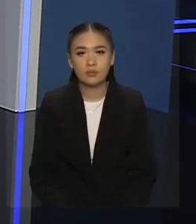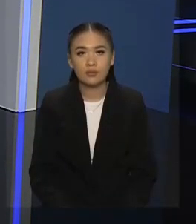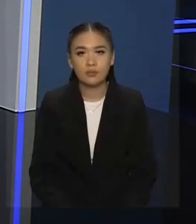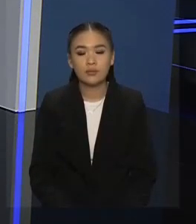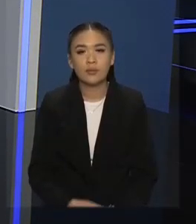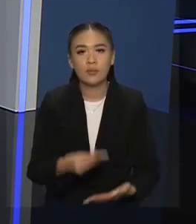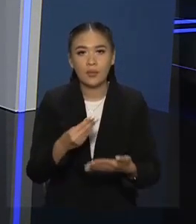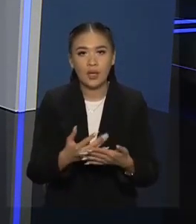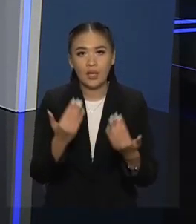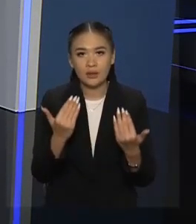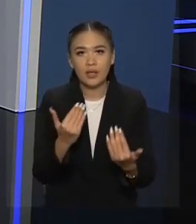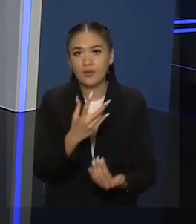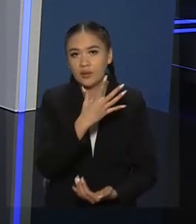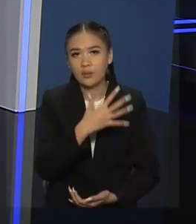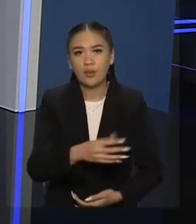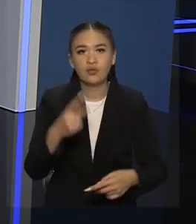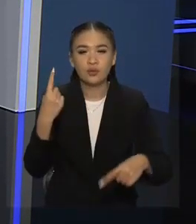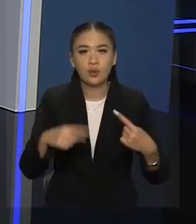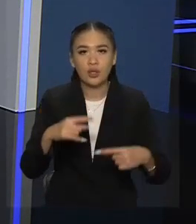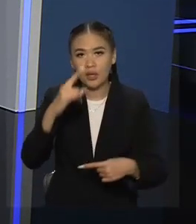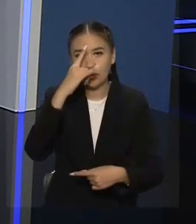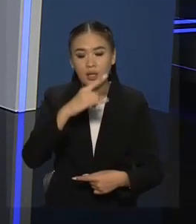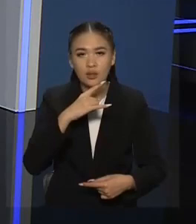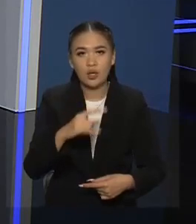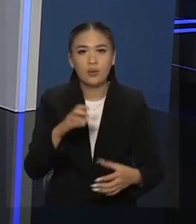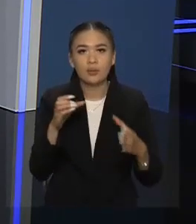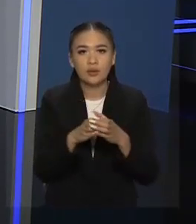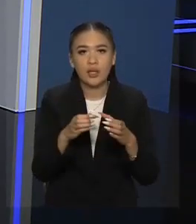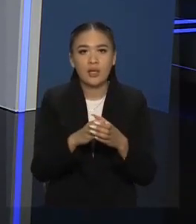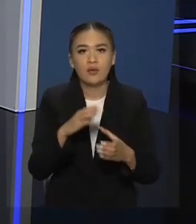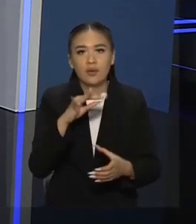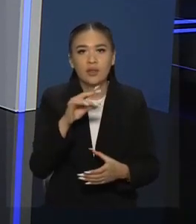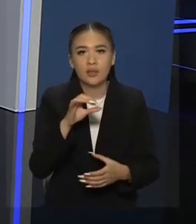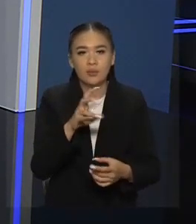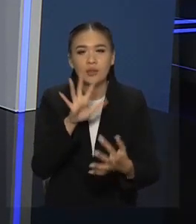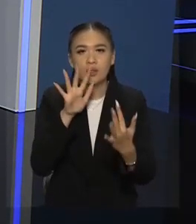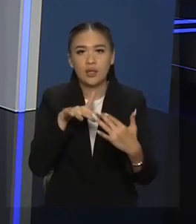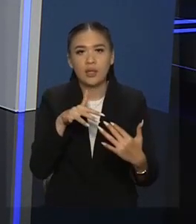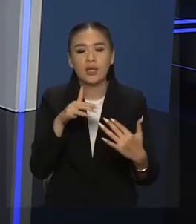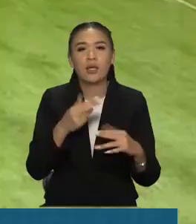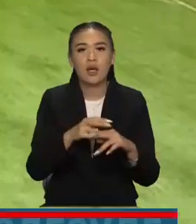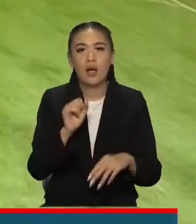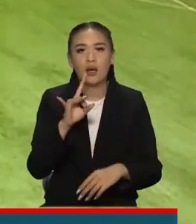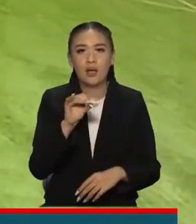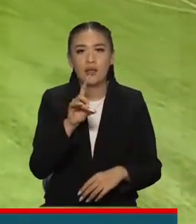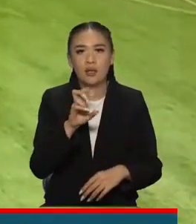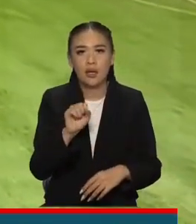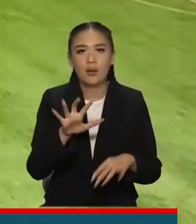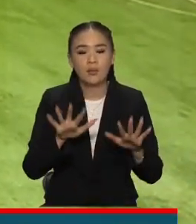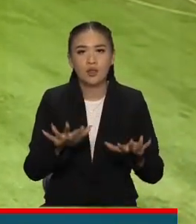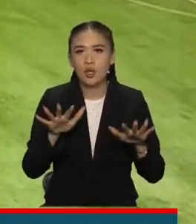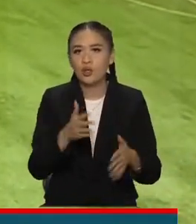Құрметті көрермен, дәл осы сәттерде футболдан Қазақстан ұлттық құрамасы финдермен ойнап жатыр. Астана аренада ине шаншар орын